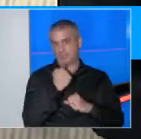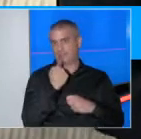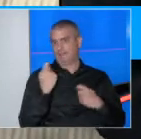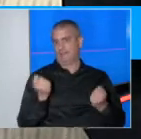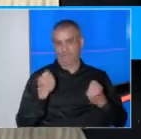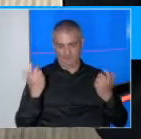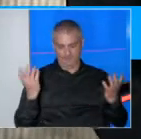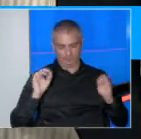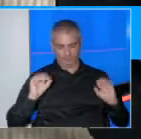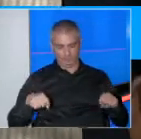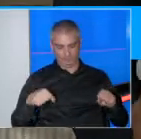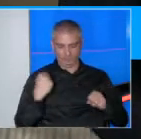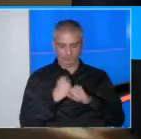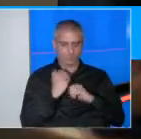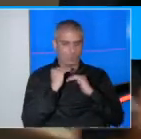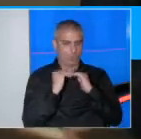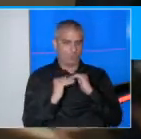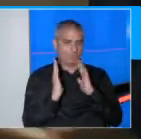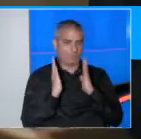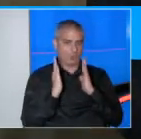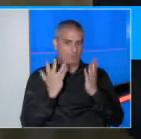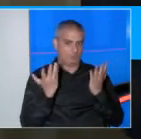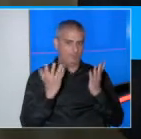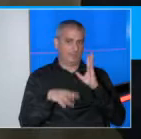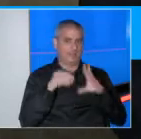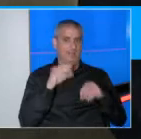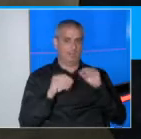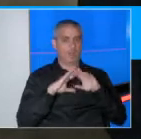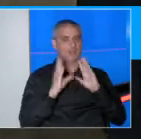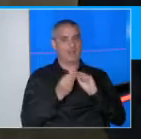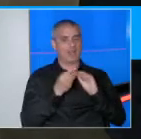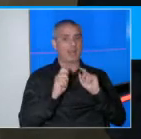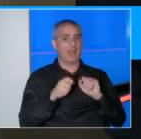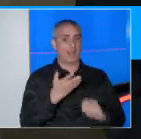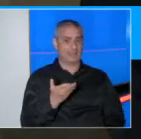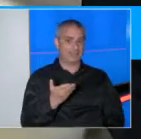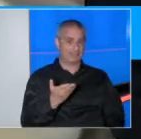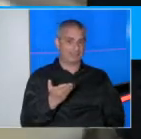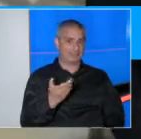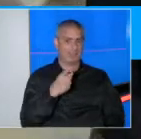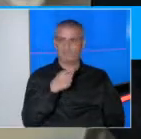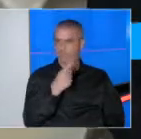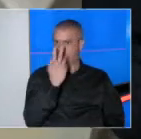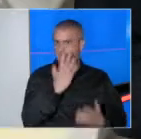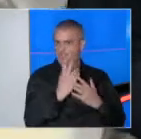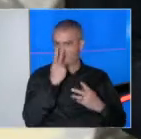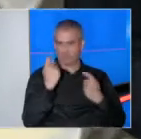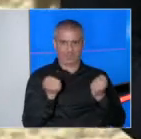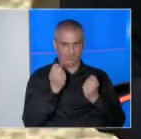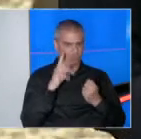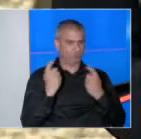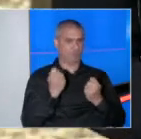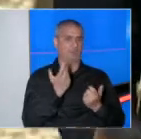שקמפיין לנשיאות הוא מתנהל בעצימות נמוכה מקמפיין למערכת בחירות כללית לכנסת. אבל אתה ראית את הקמפיינים, יש